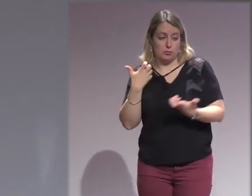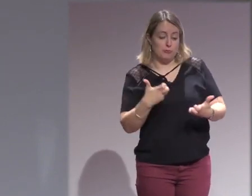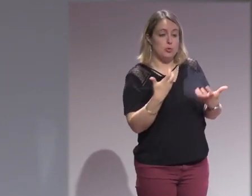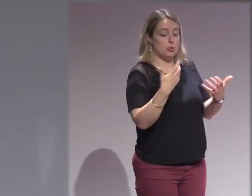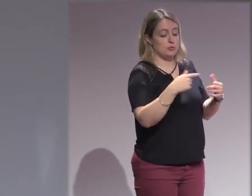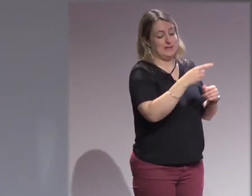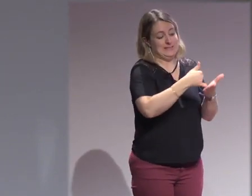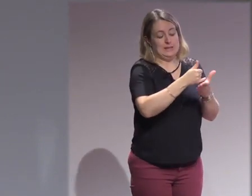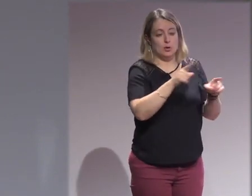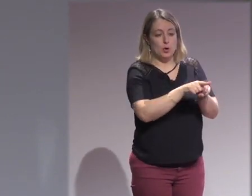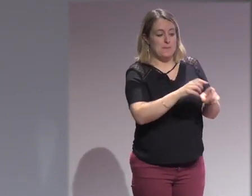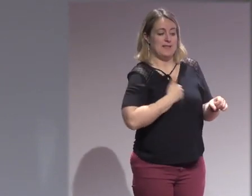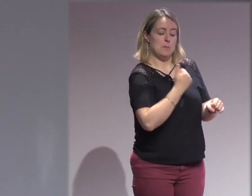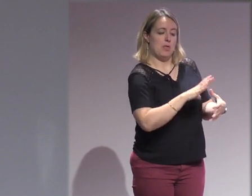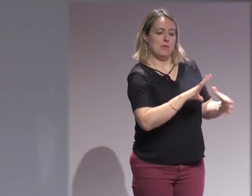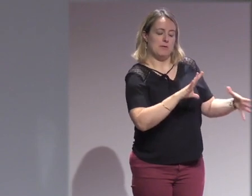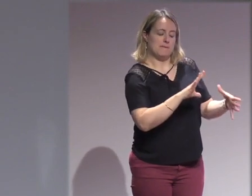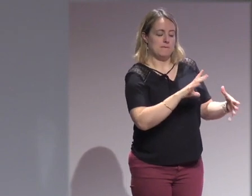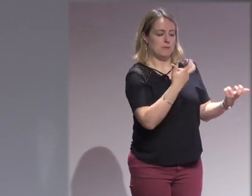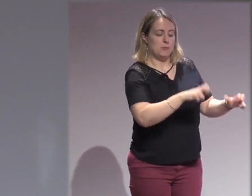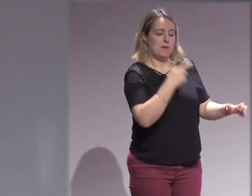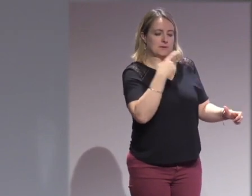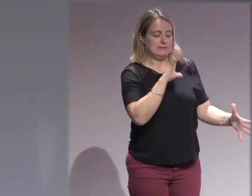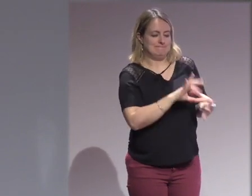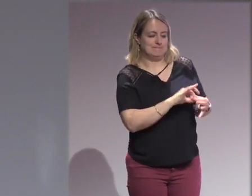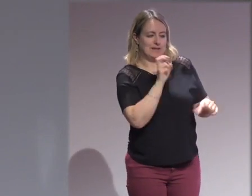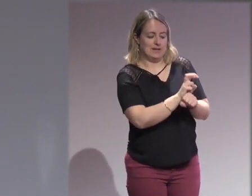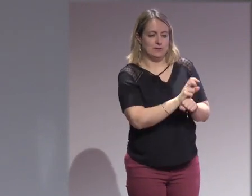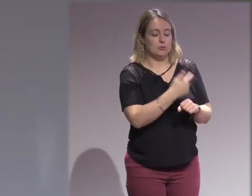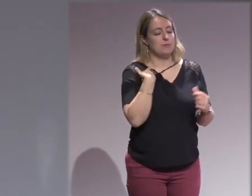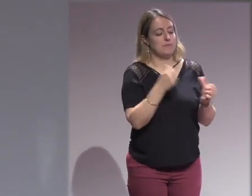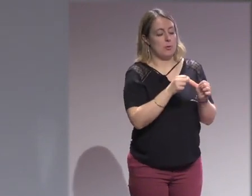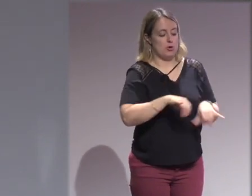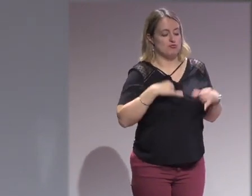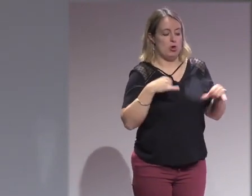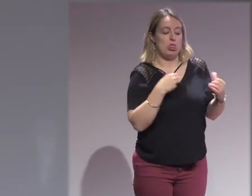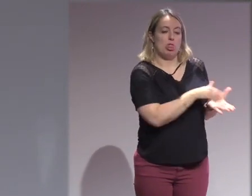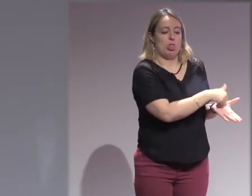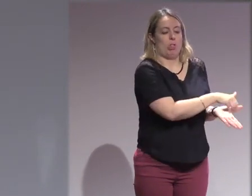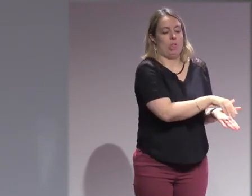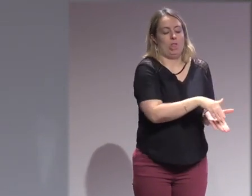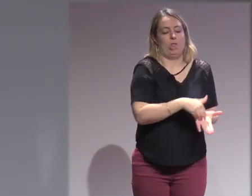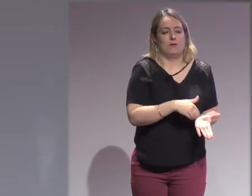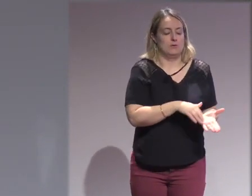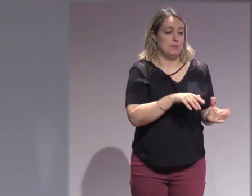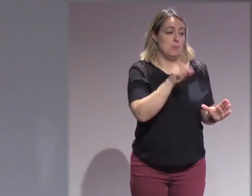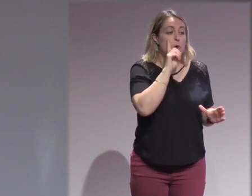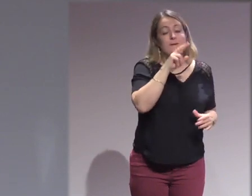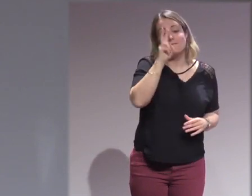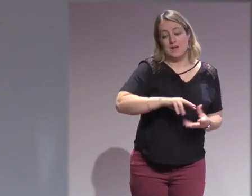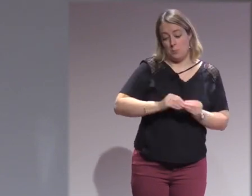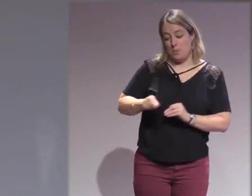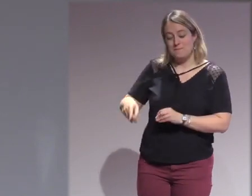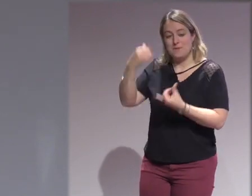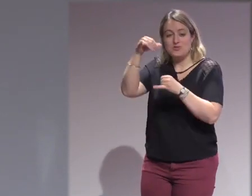Et donc une façon qui a été considéré comme étant utile était de les vider de leur jeunesse, puisque effectivement celles et ceux qui posaient le plus